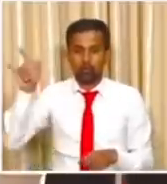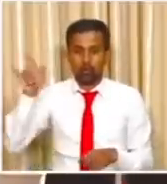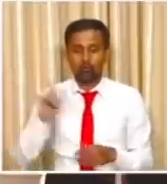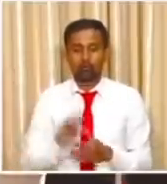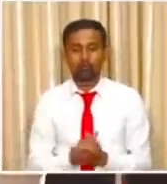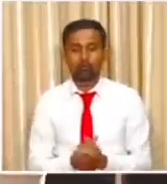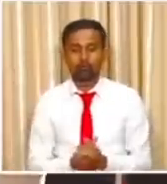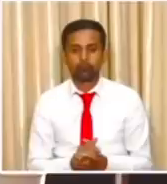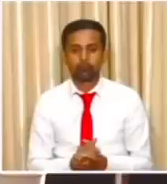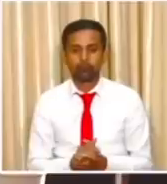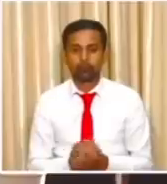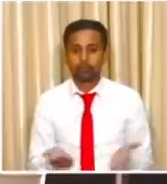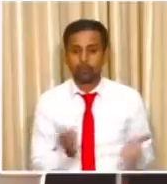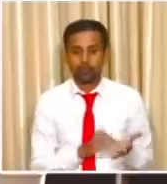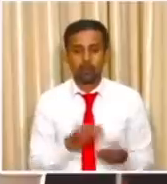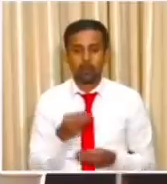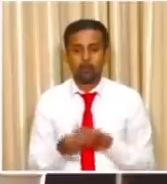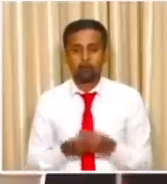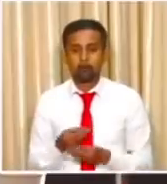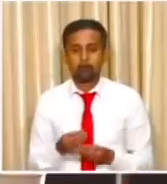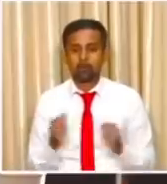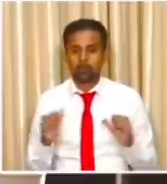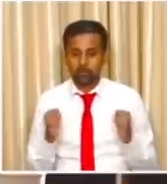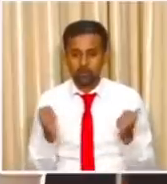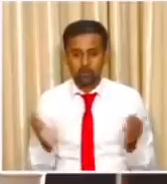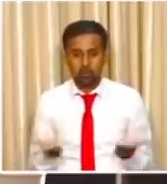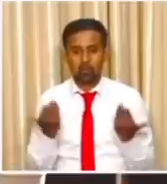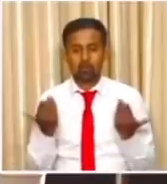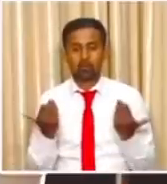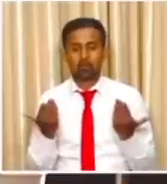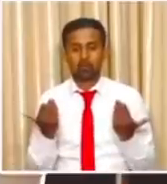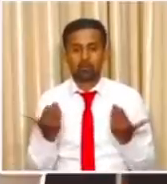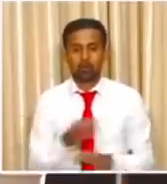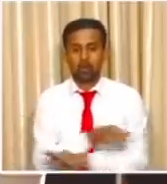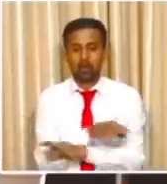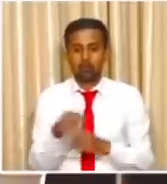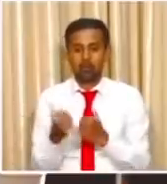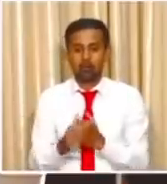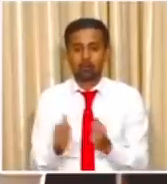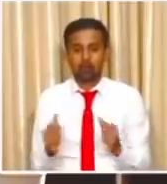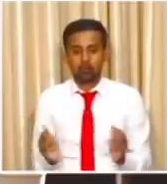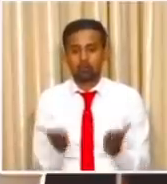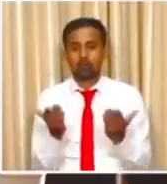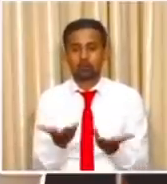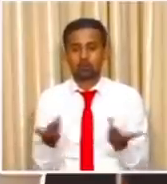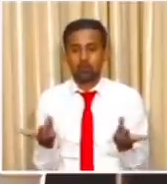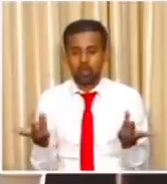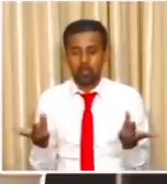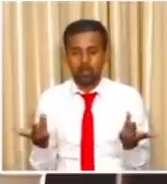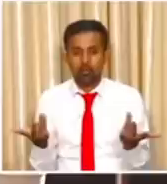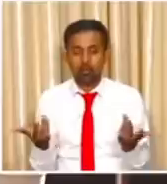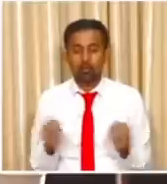තිබෙනවා ඒ නිසා නැවත කර්මාන්ත පණ ගැන්වීම සඳහා සැලසුම් මතලා ක්‍රියාත්මක කරන විදිහකදී තමයි